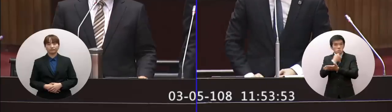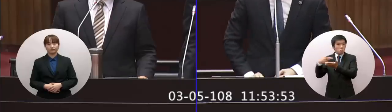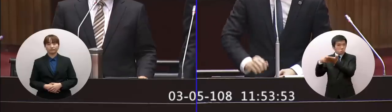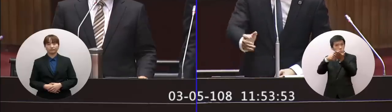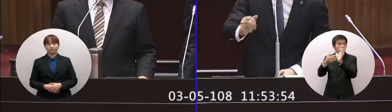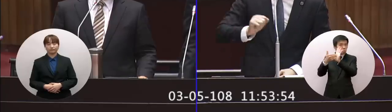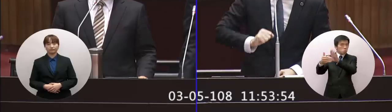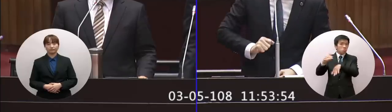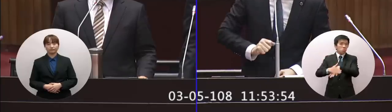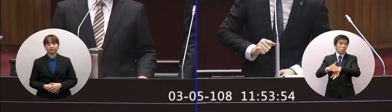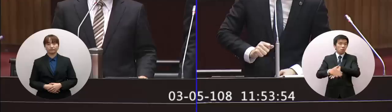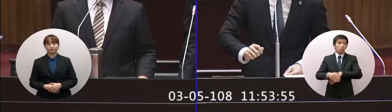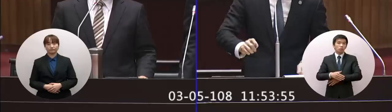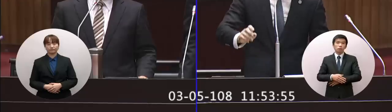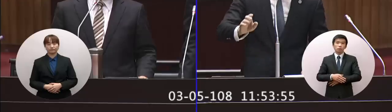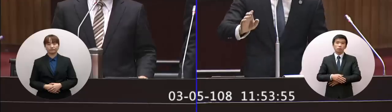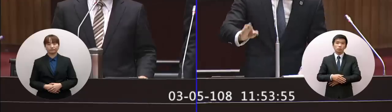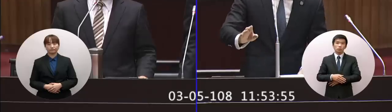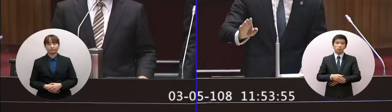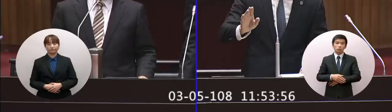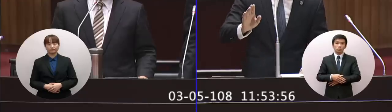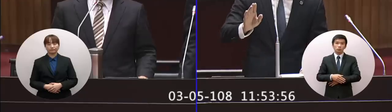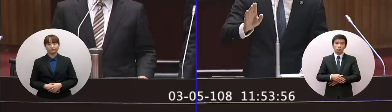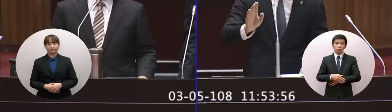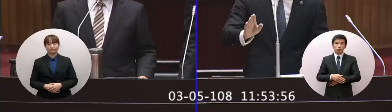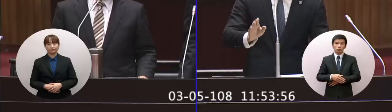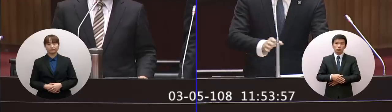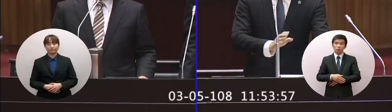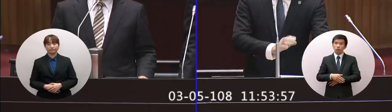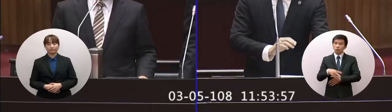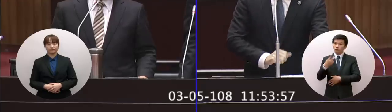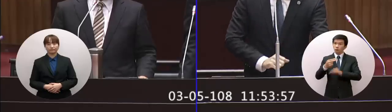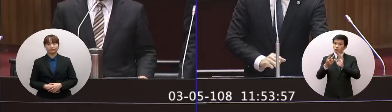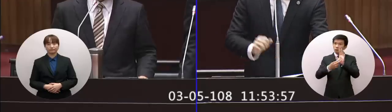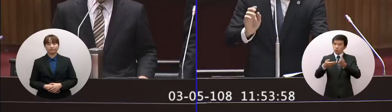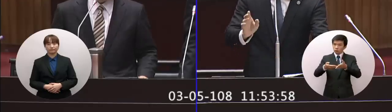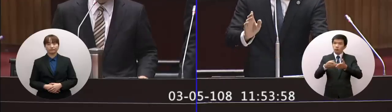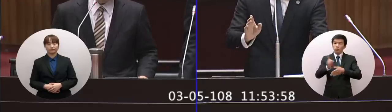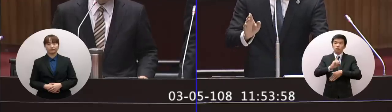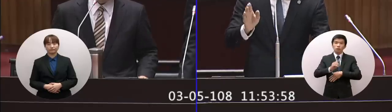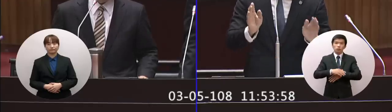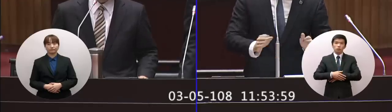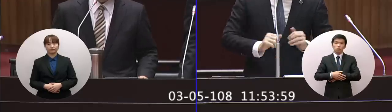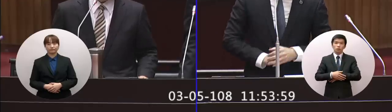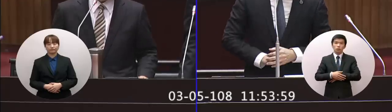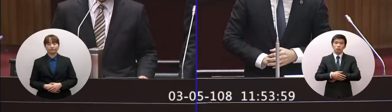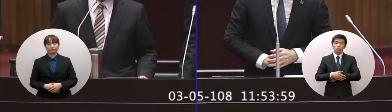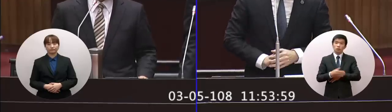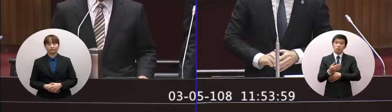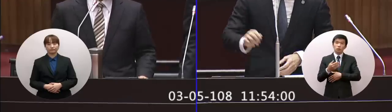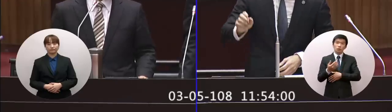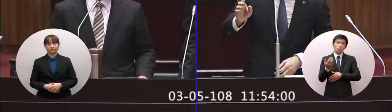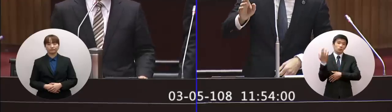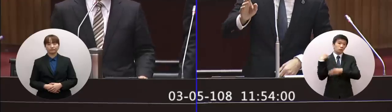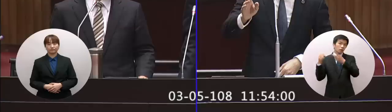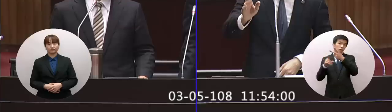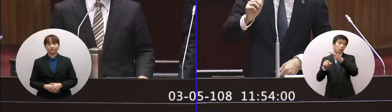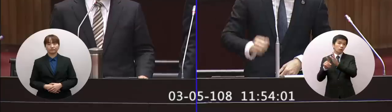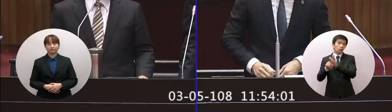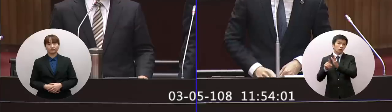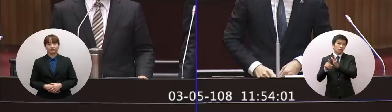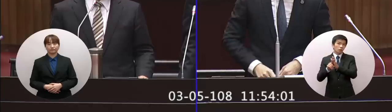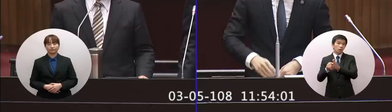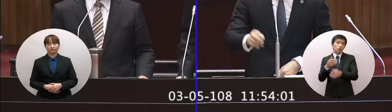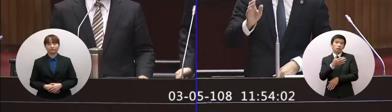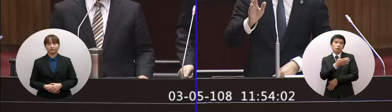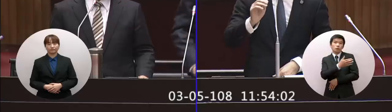人无要互咱管嘛。对不？过来吼，我感觉最重要是安怎？我要讲这个代志，是因为顶个月其实陈